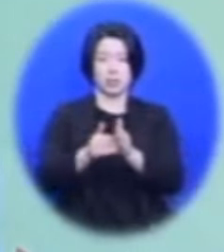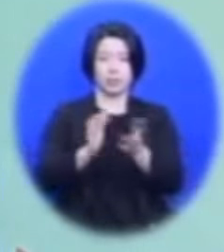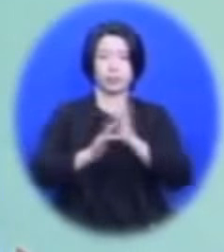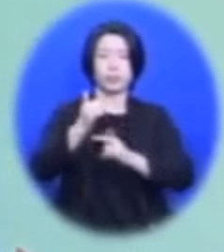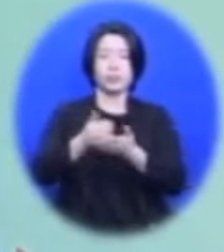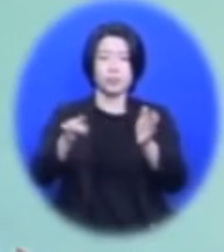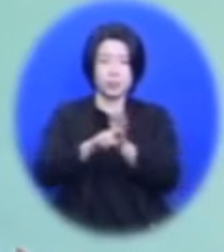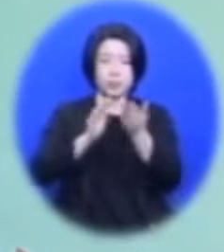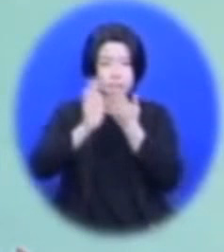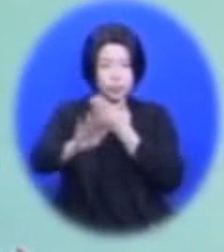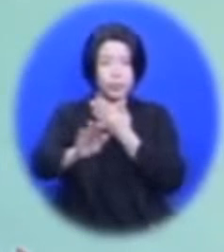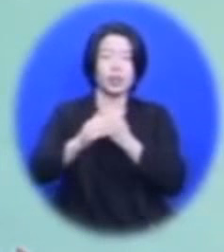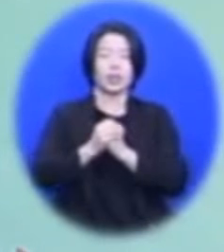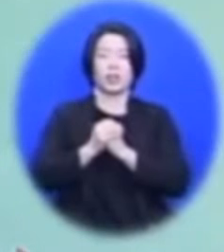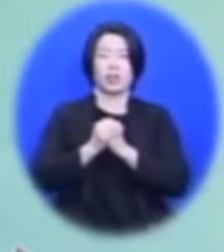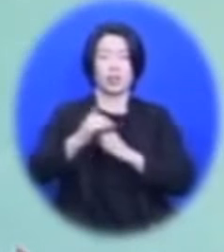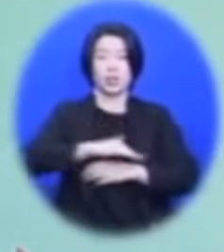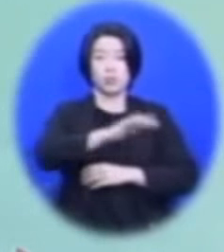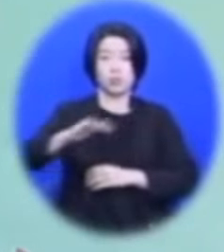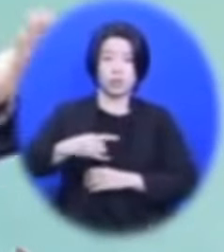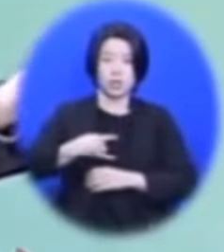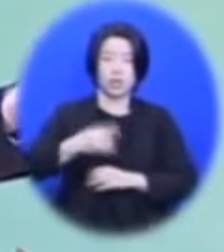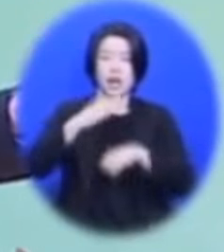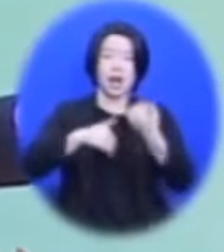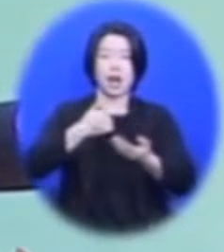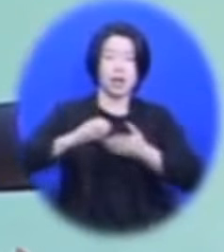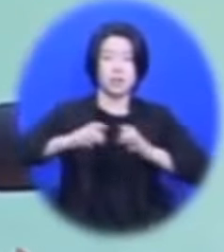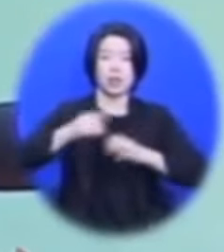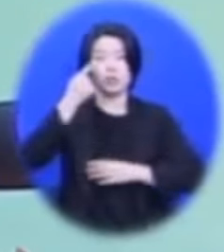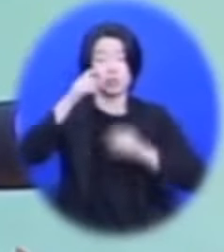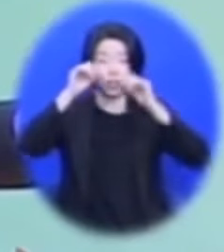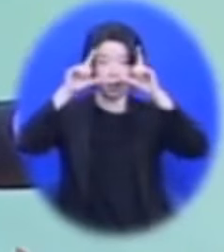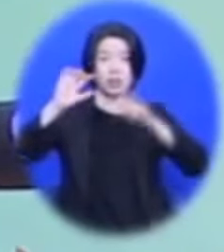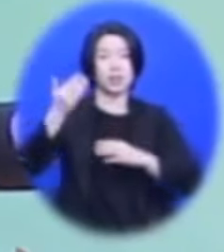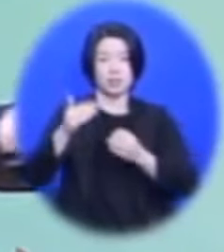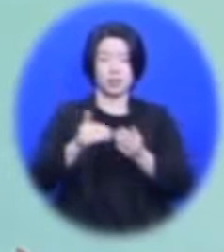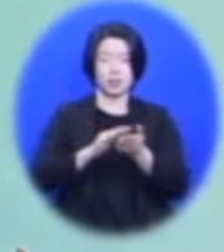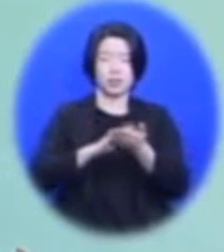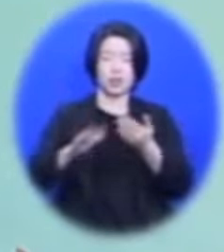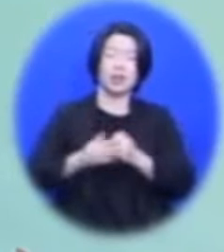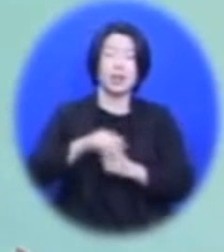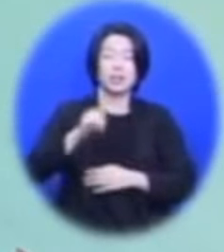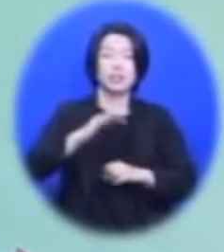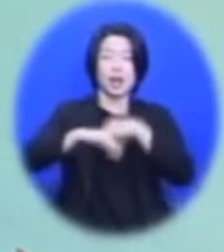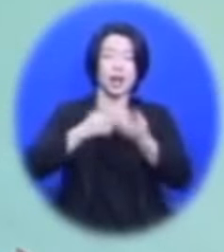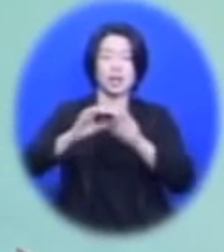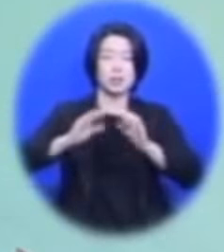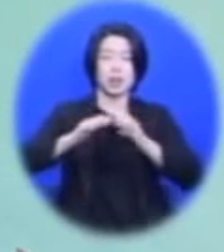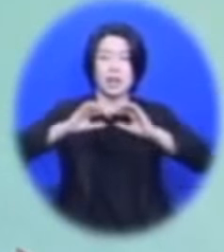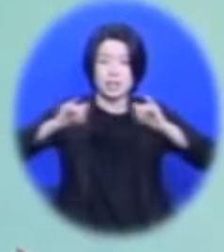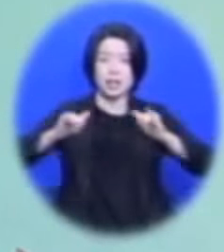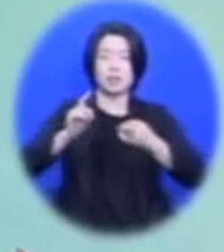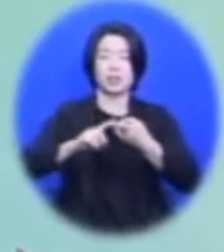믿고 나면 우리에게는 하나님의 나라의 눈이 열립니다. 그리고 그 하나님의 나라의 백성인